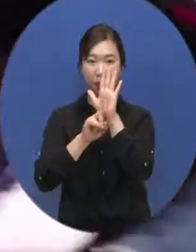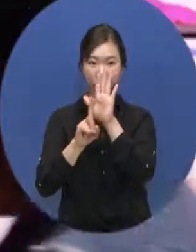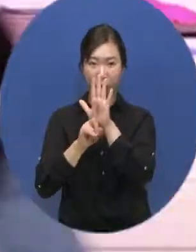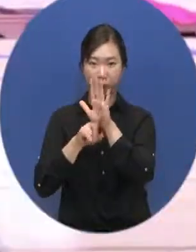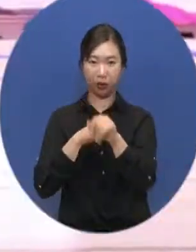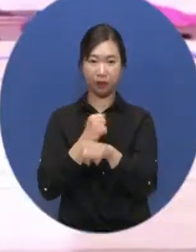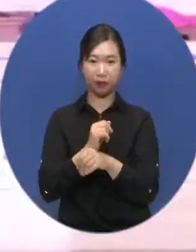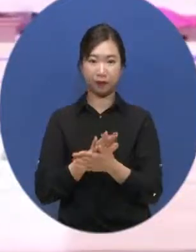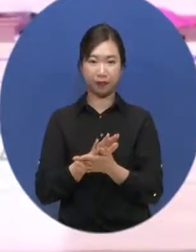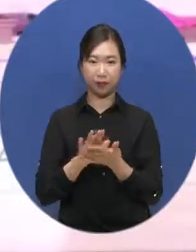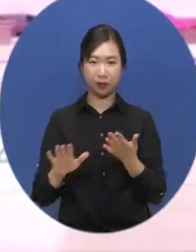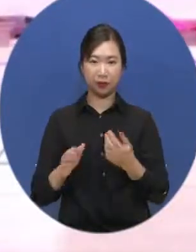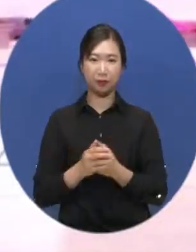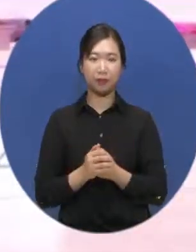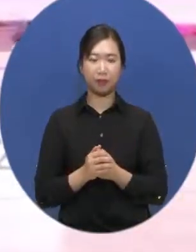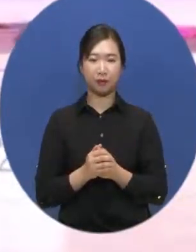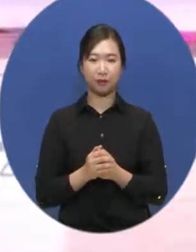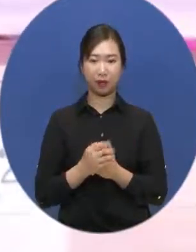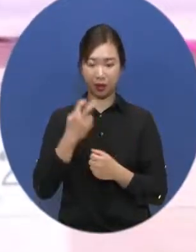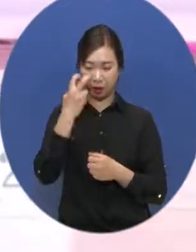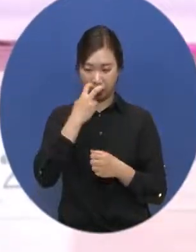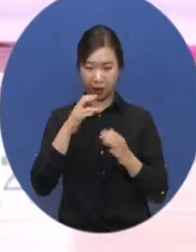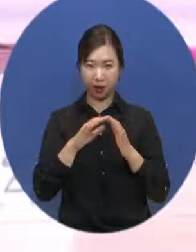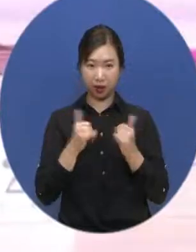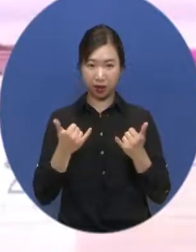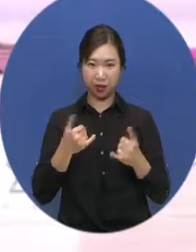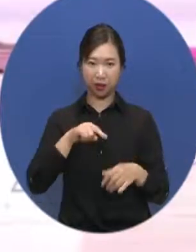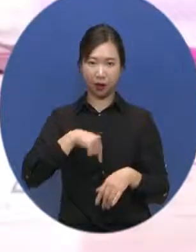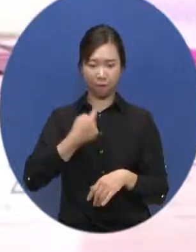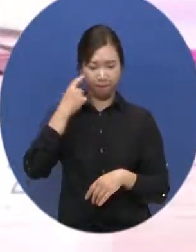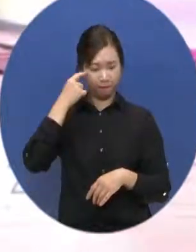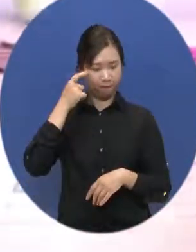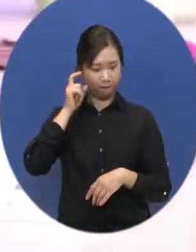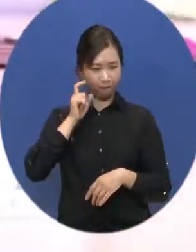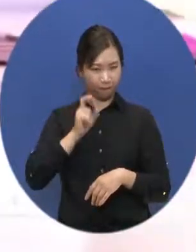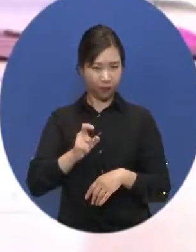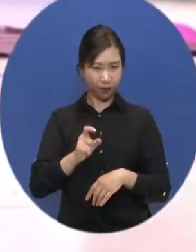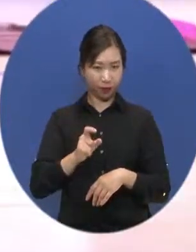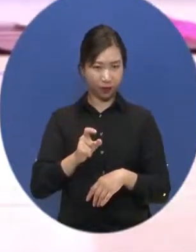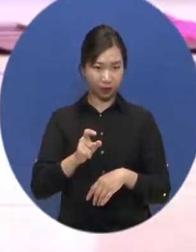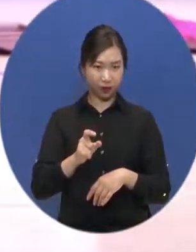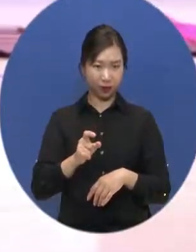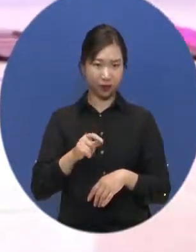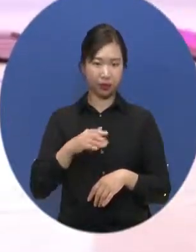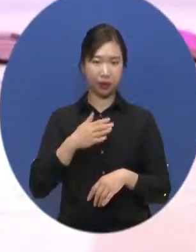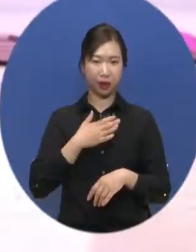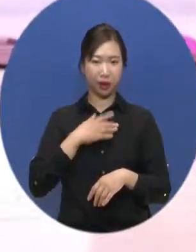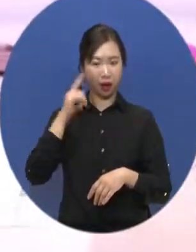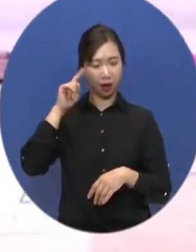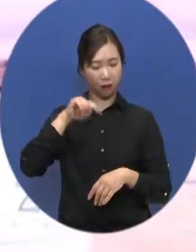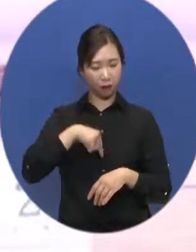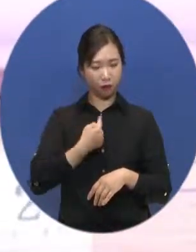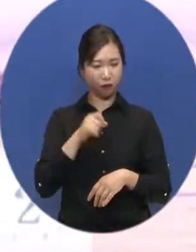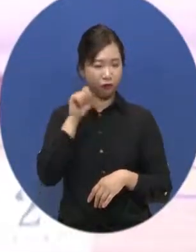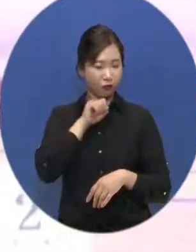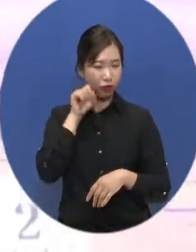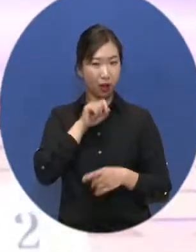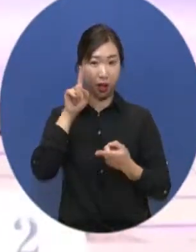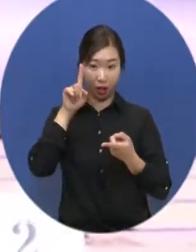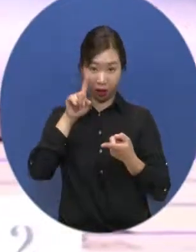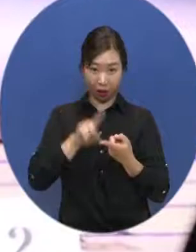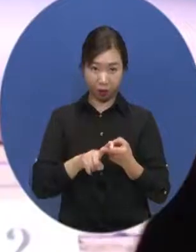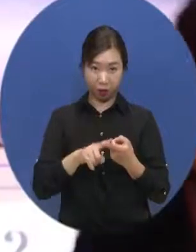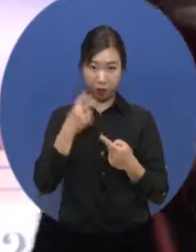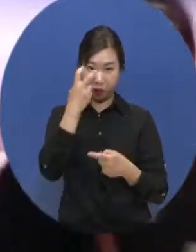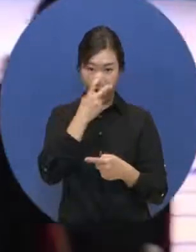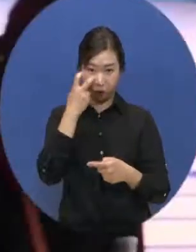분들이 자기 어떤 주관을 너무 강조를 해서 그 어떤 자기의 취향에 맞게 이렇게 심사하는 것이 아닌가 하는